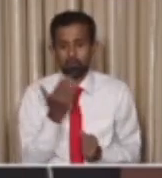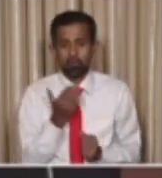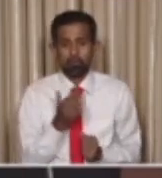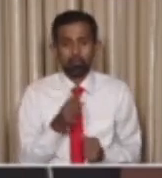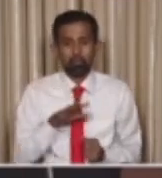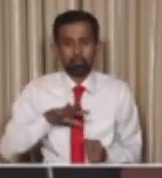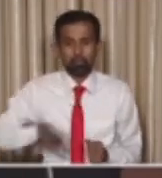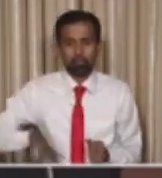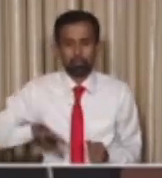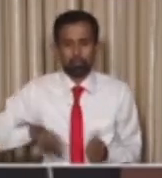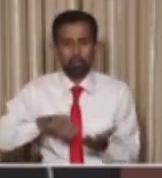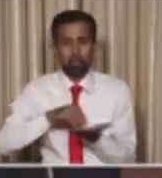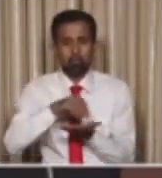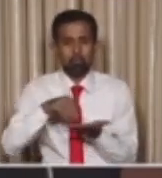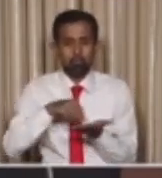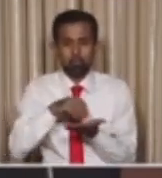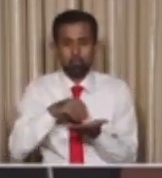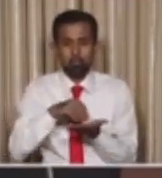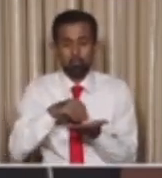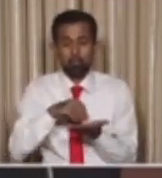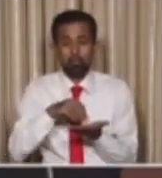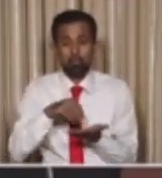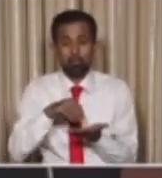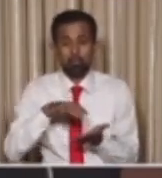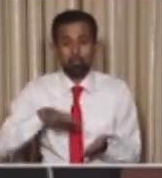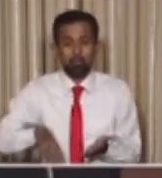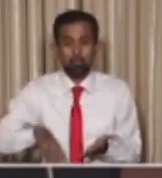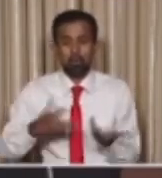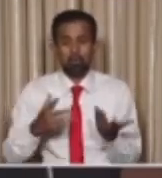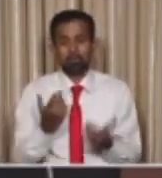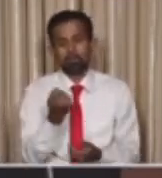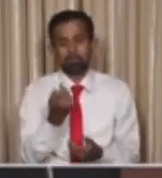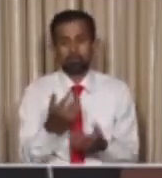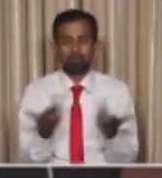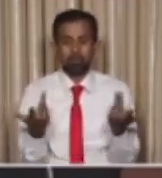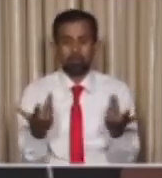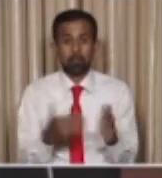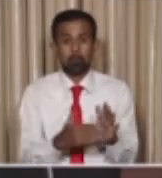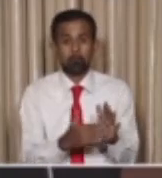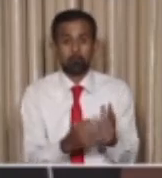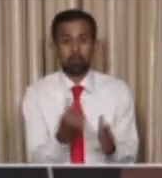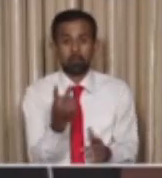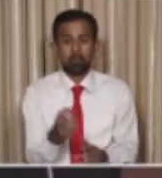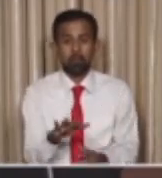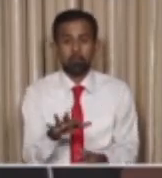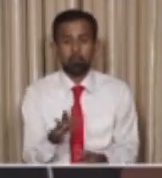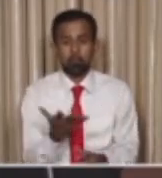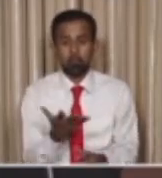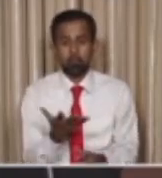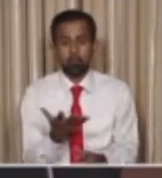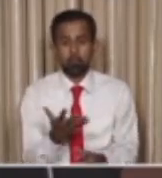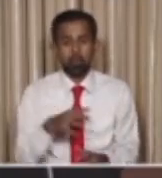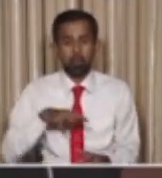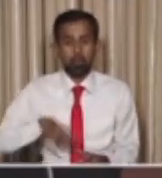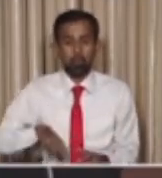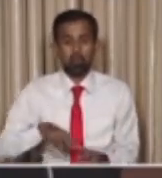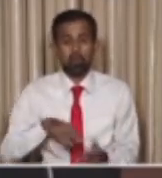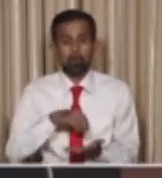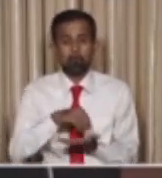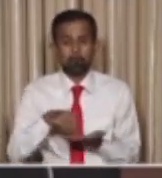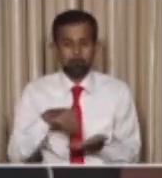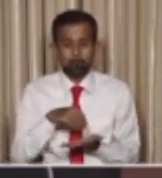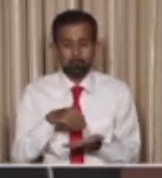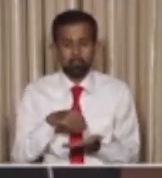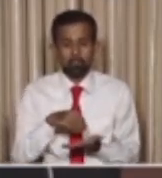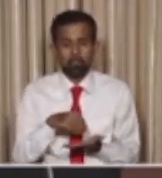පොහොර අපි පොහොර ඕඩර් කෙරුවා. පොහොරත් නැහැ සල්ලිත් නැහැ. මිලියන 2500ක අසූචි පොහොර. ඉතින්